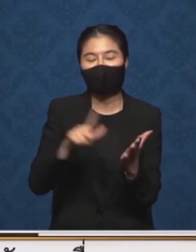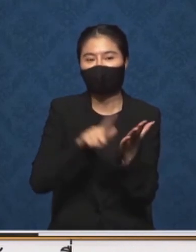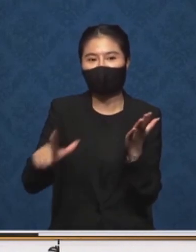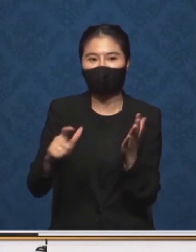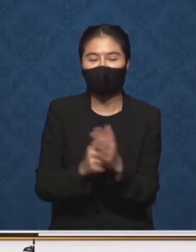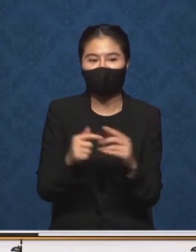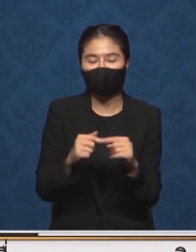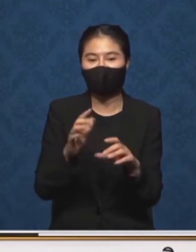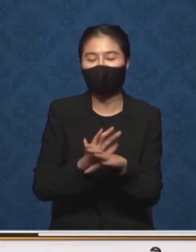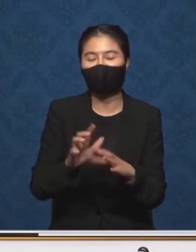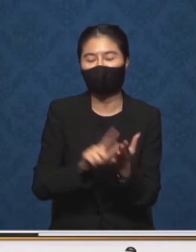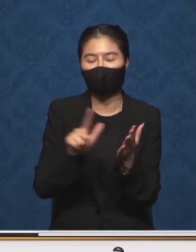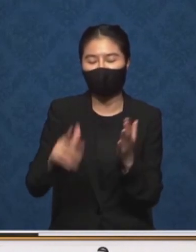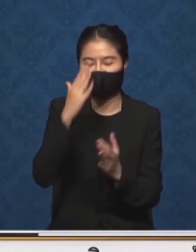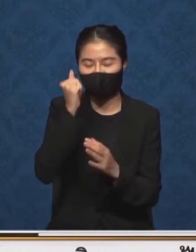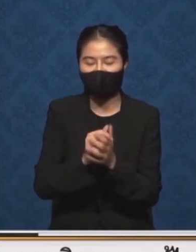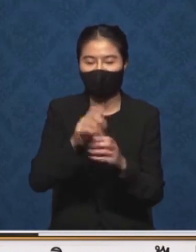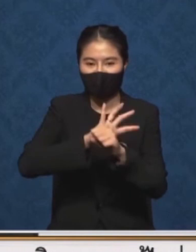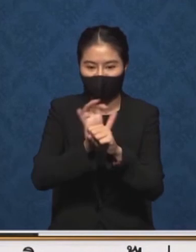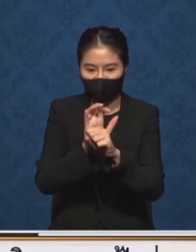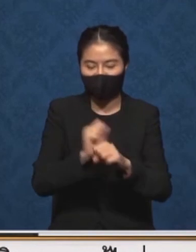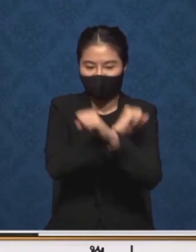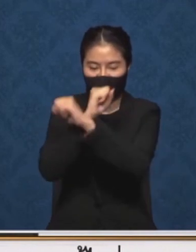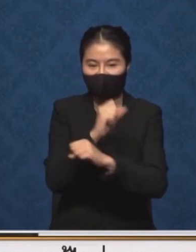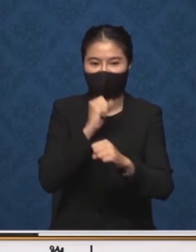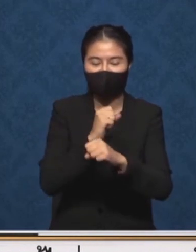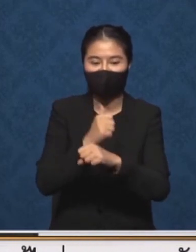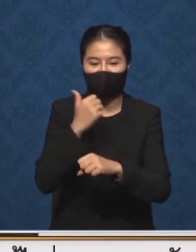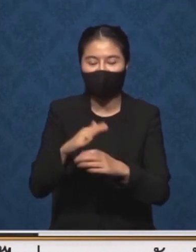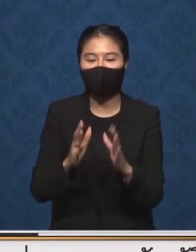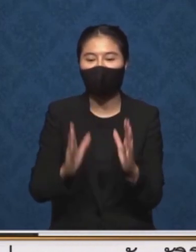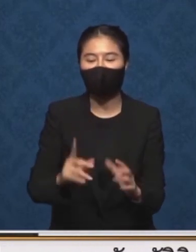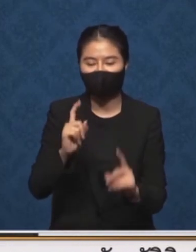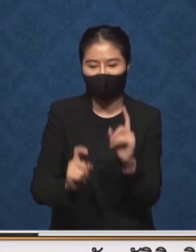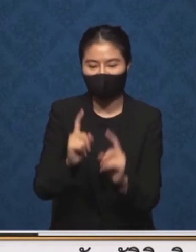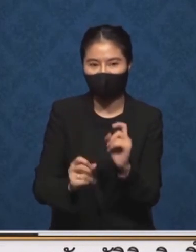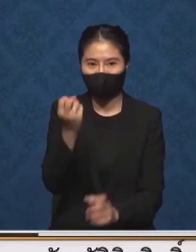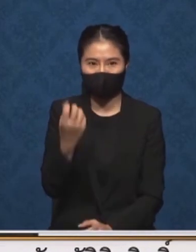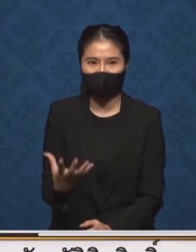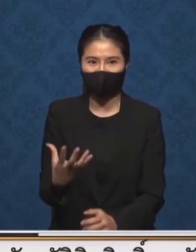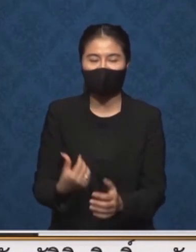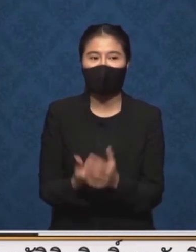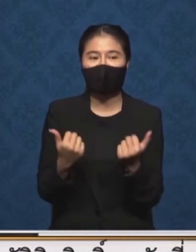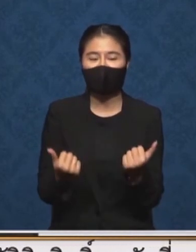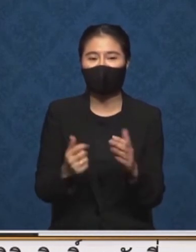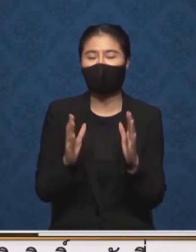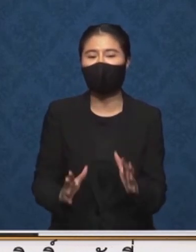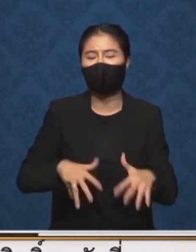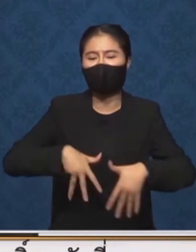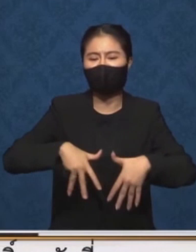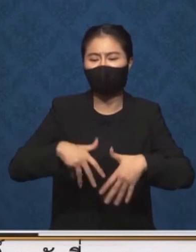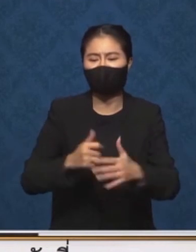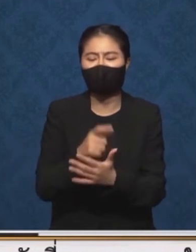-19 ไม่ได้ขณะนั้นประชาชนเสียชีวิตจำนวมากแล้วนี่ต้องประชาชนต้องฉ